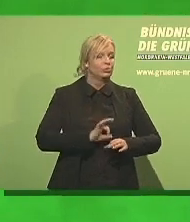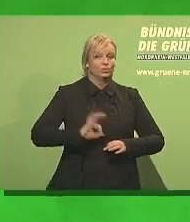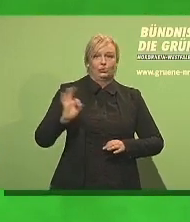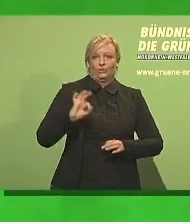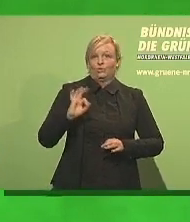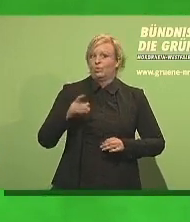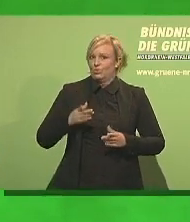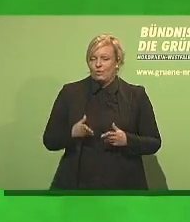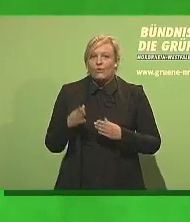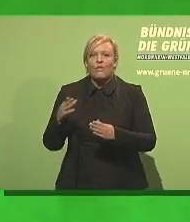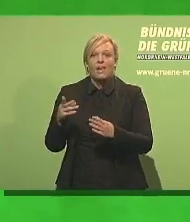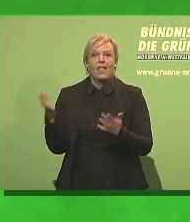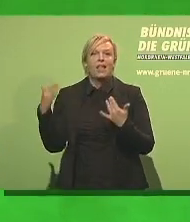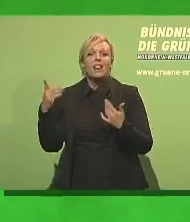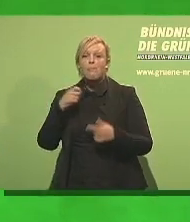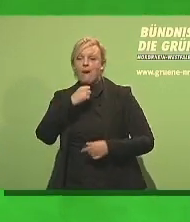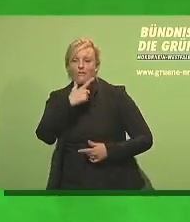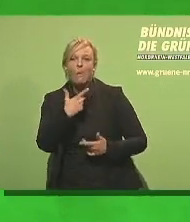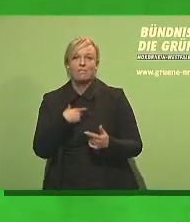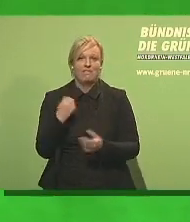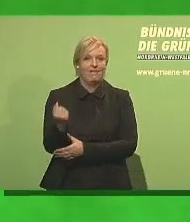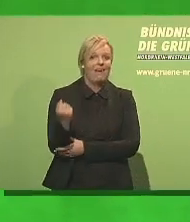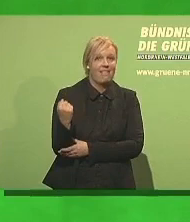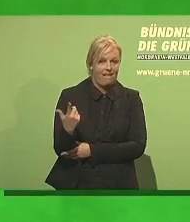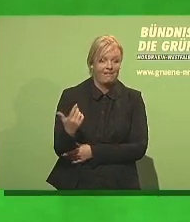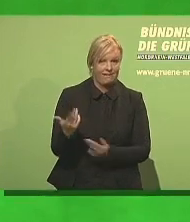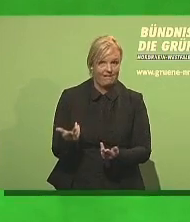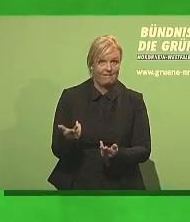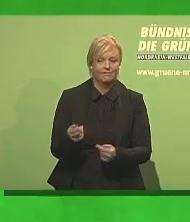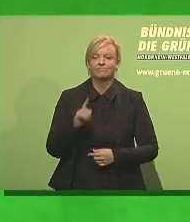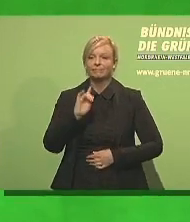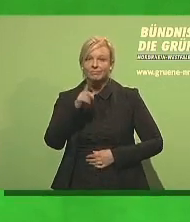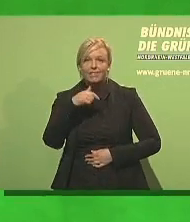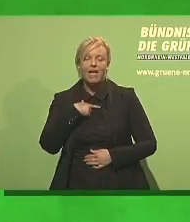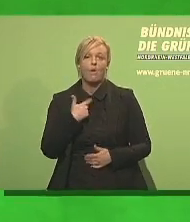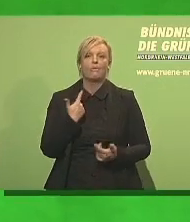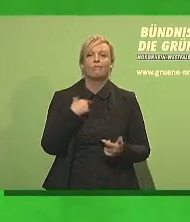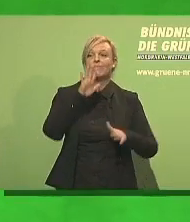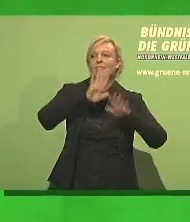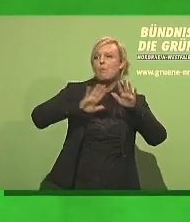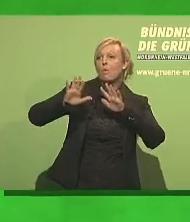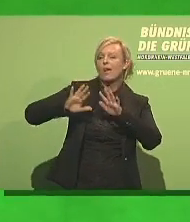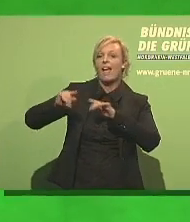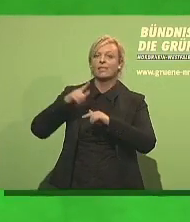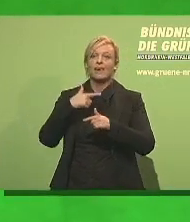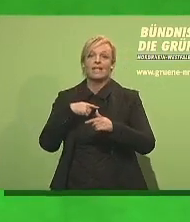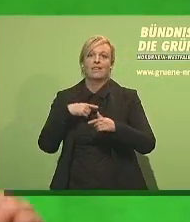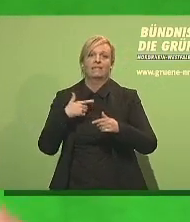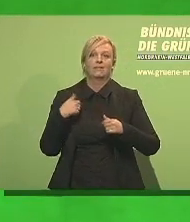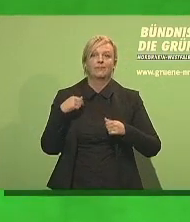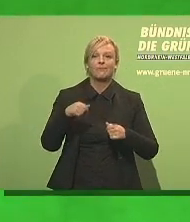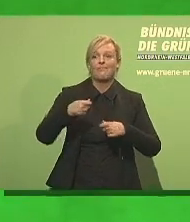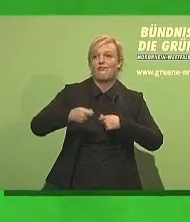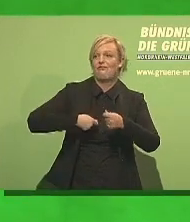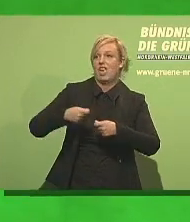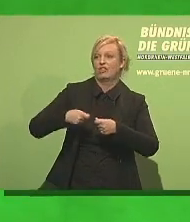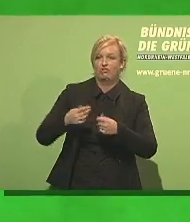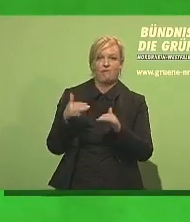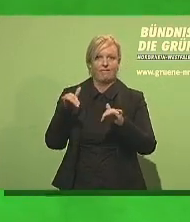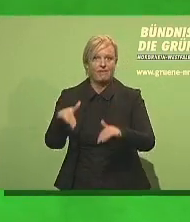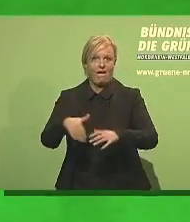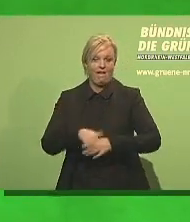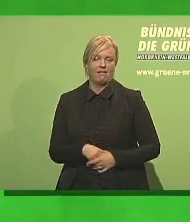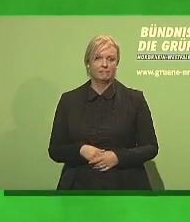und klimafreundliche Energieversorgung. Es ist auch das größte Demokratisierungsprogramm in der Energiewirtschaft, das es seit dem